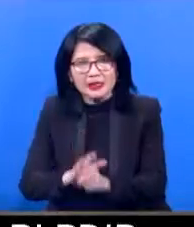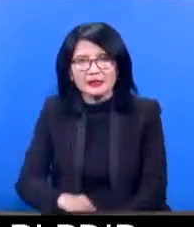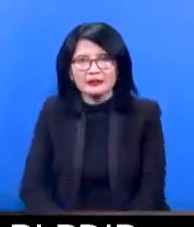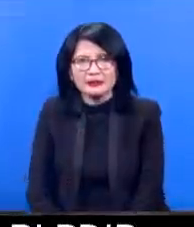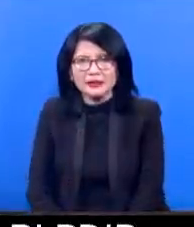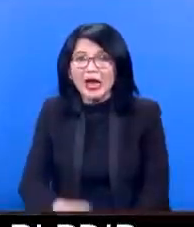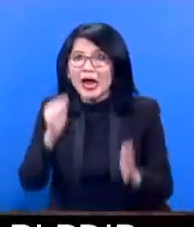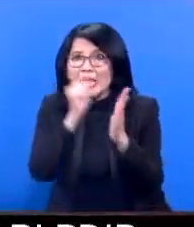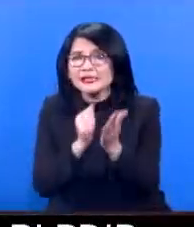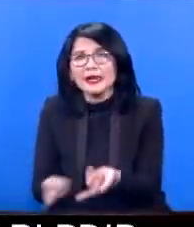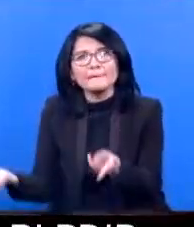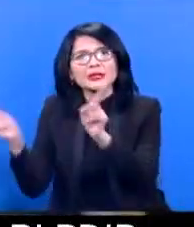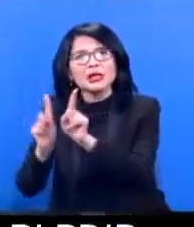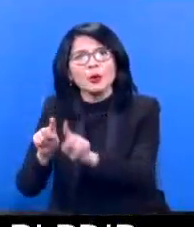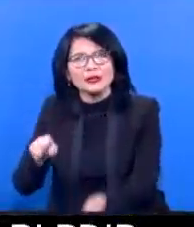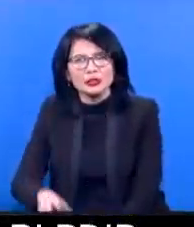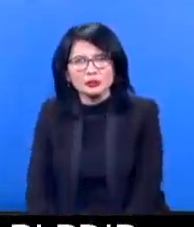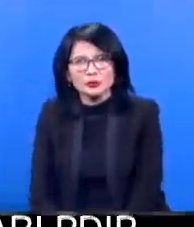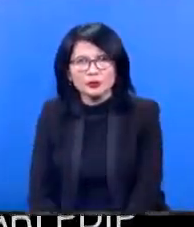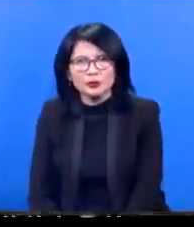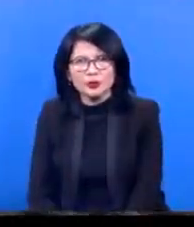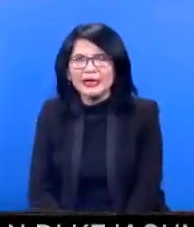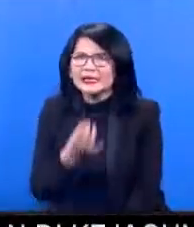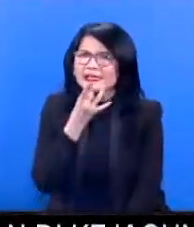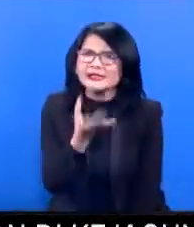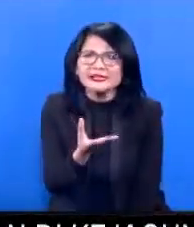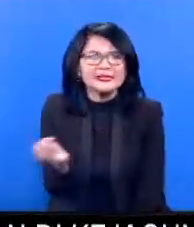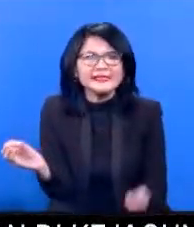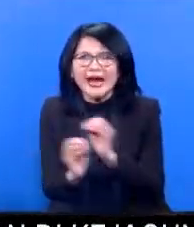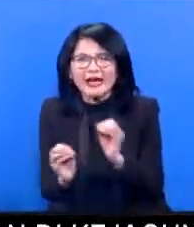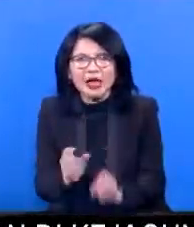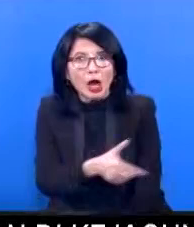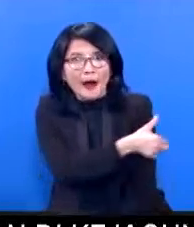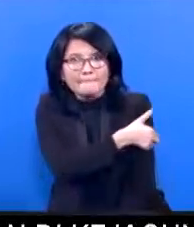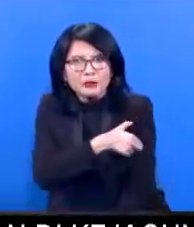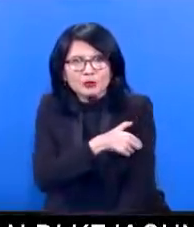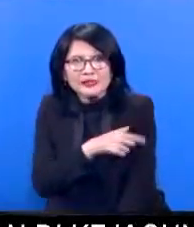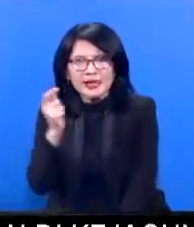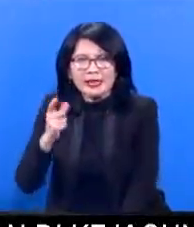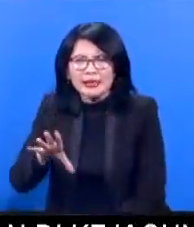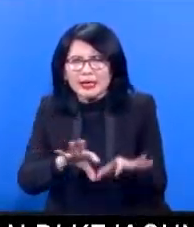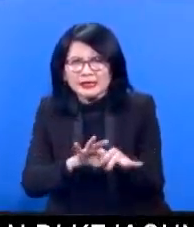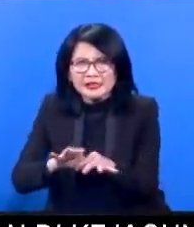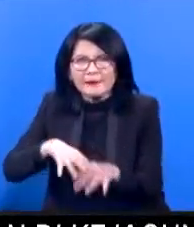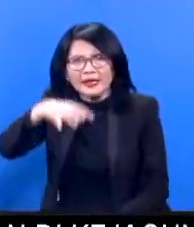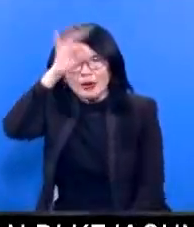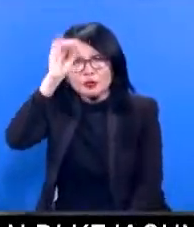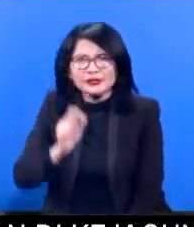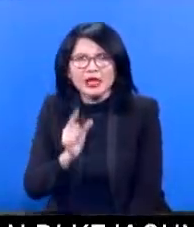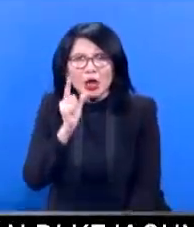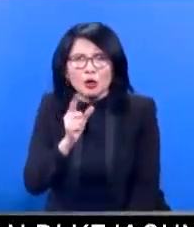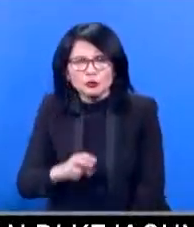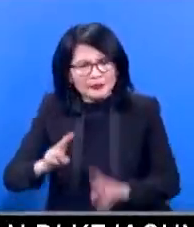acara pernikahan tersebut tidak mengantongi izin Satgas pun akan berkoordinasi dengan kepolisian untuk